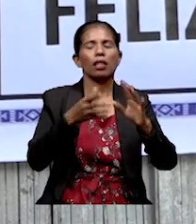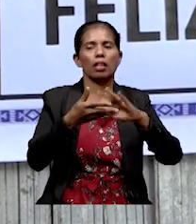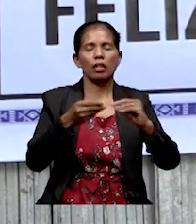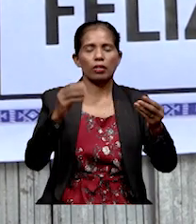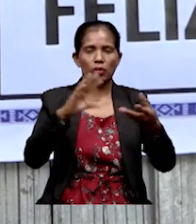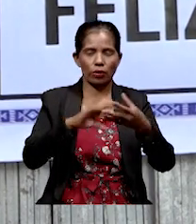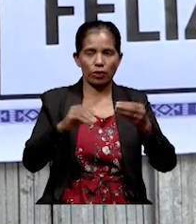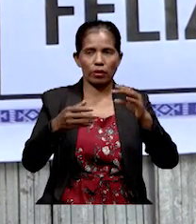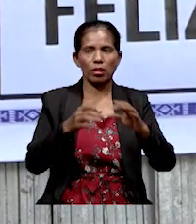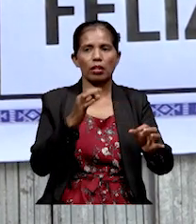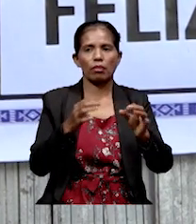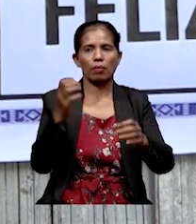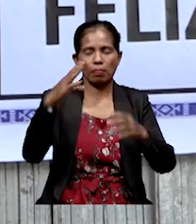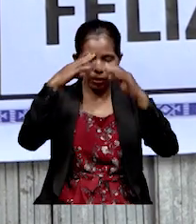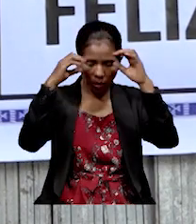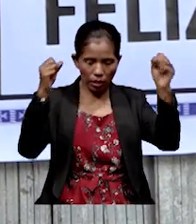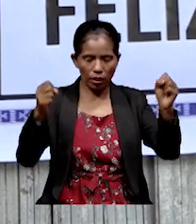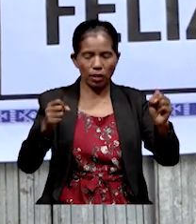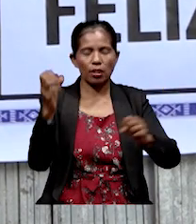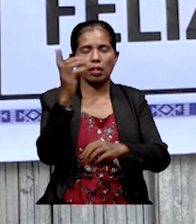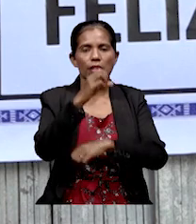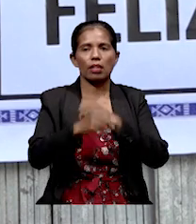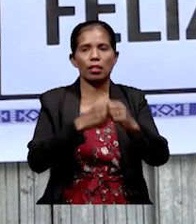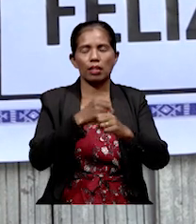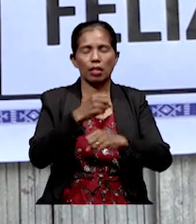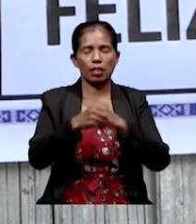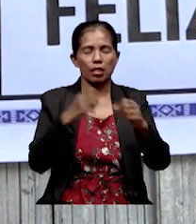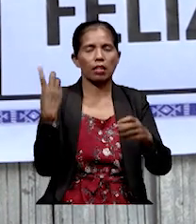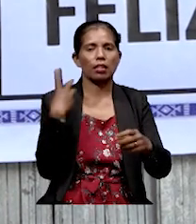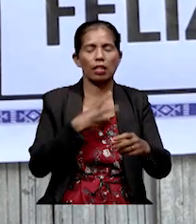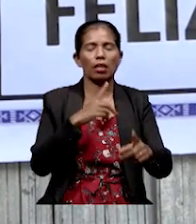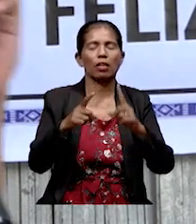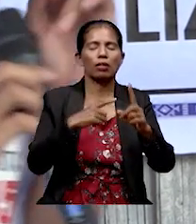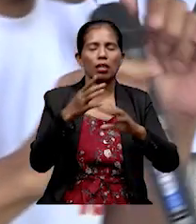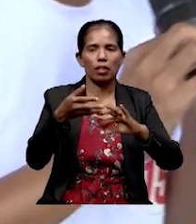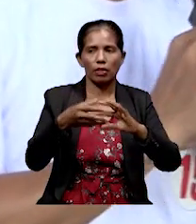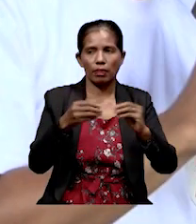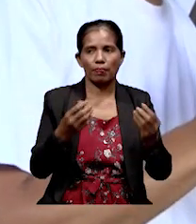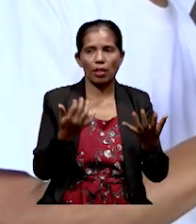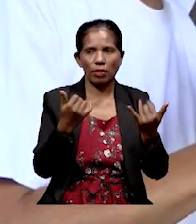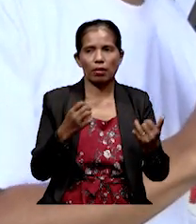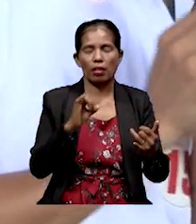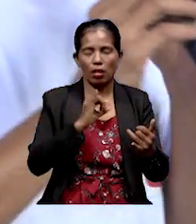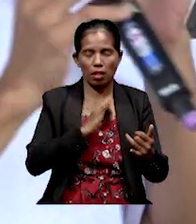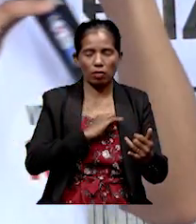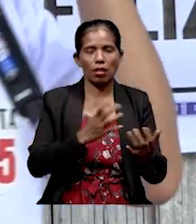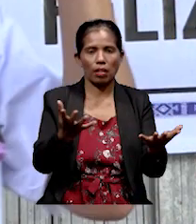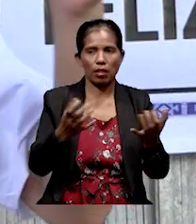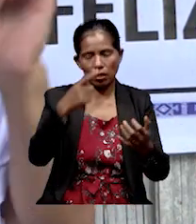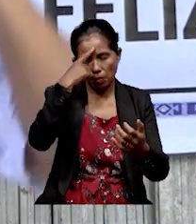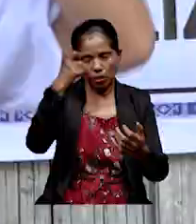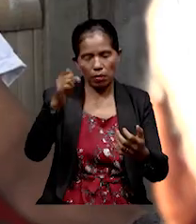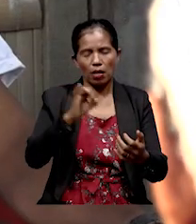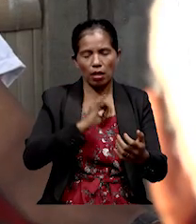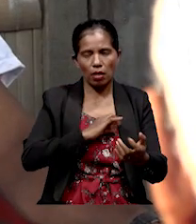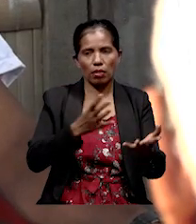Se presidente tintina ita conta historia, ita la maju ida. Agora, ita ne maka unia razão, tambah sawa cara concorre presidente.